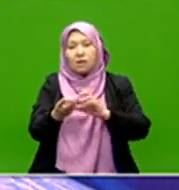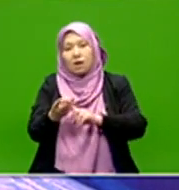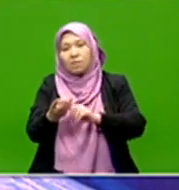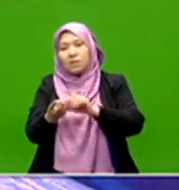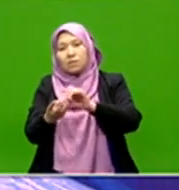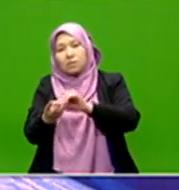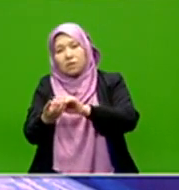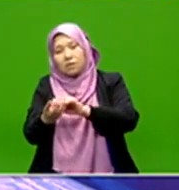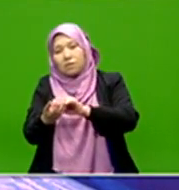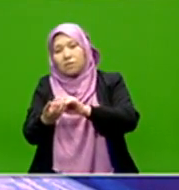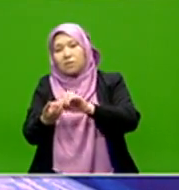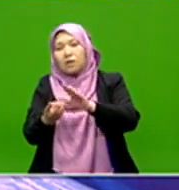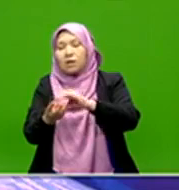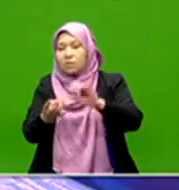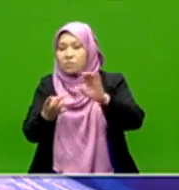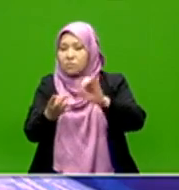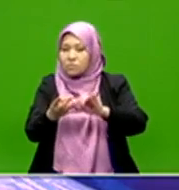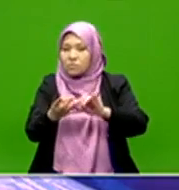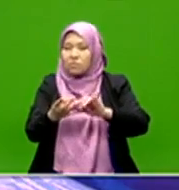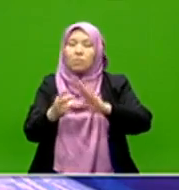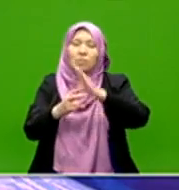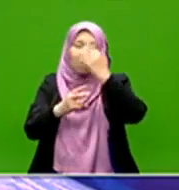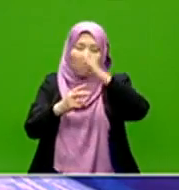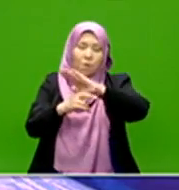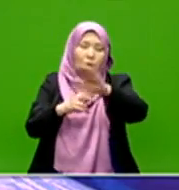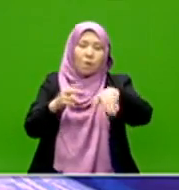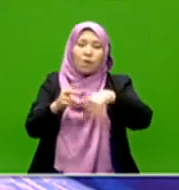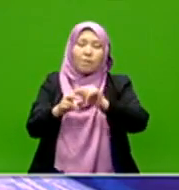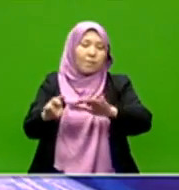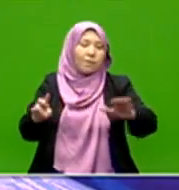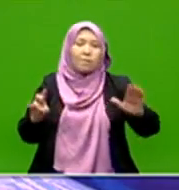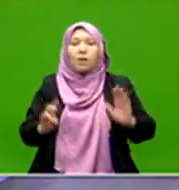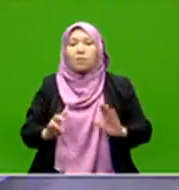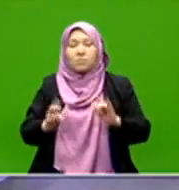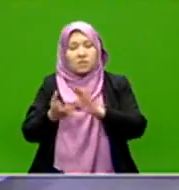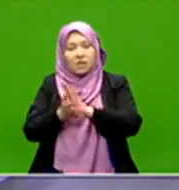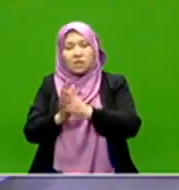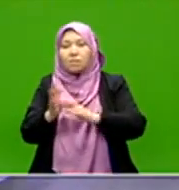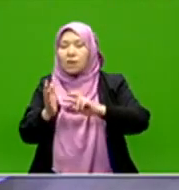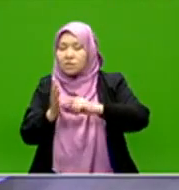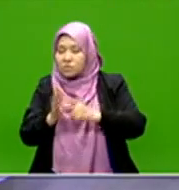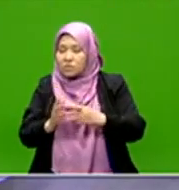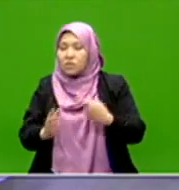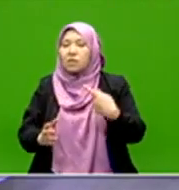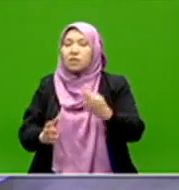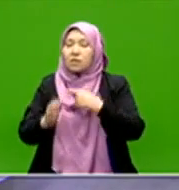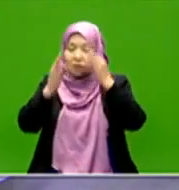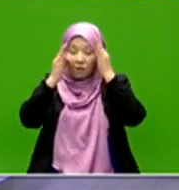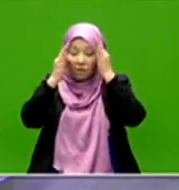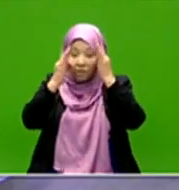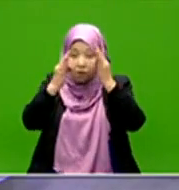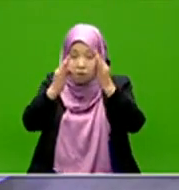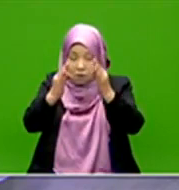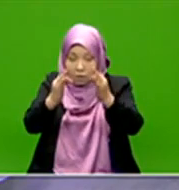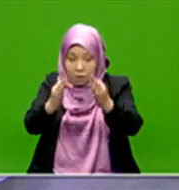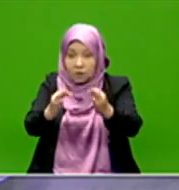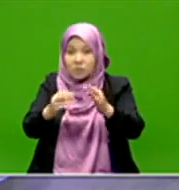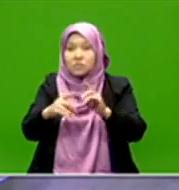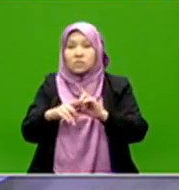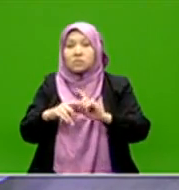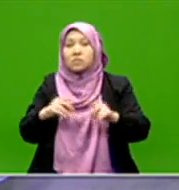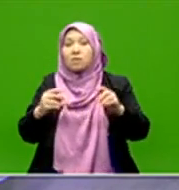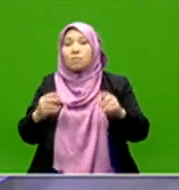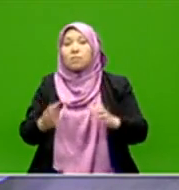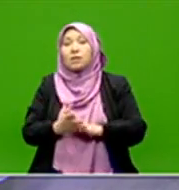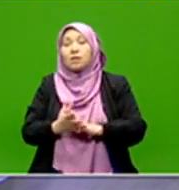keenam kejaya, yang ketujuh tu dunia dan akhirat. Jadi maksudnya kita fokuslah. Fokus. Tapi sepanjang